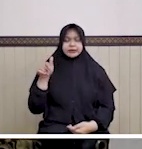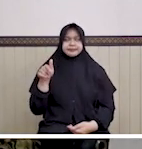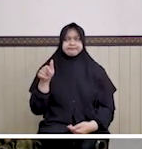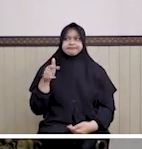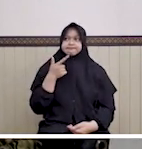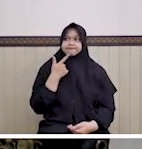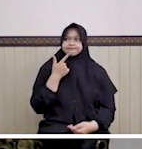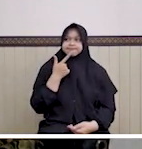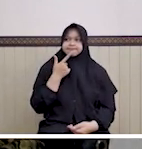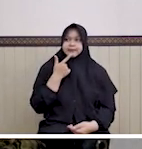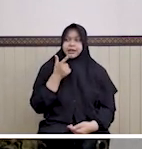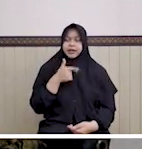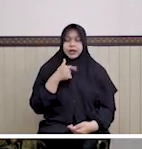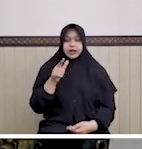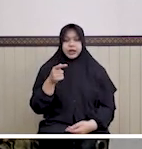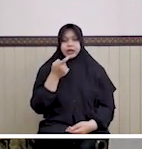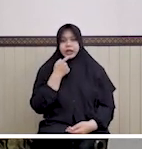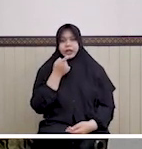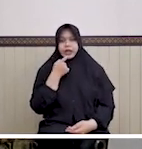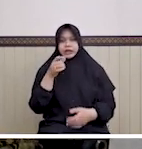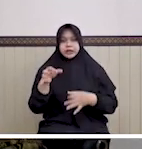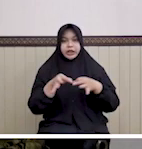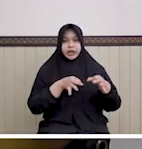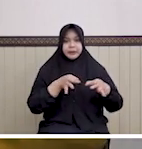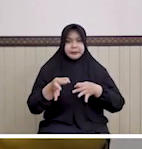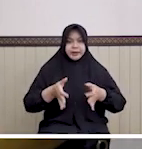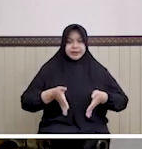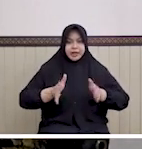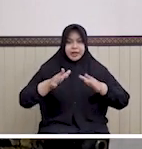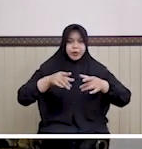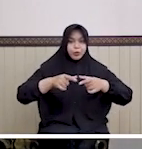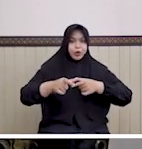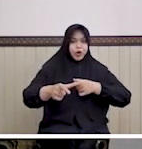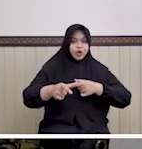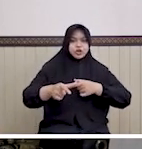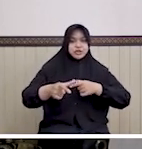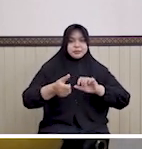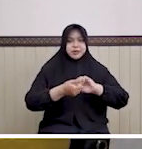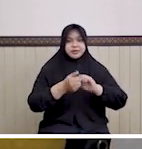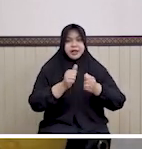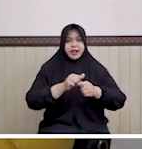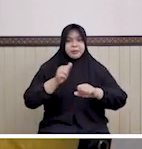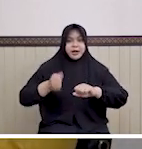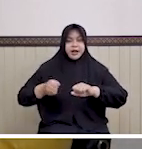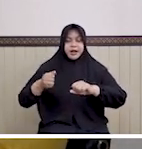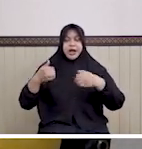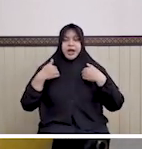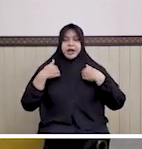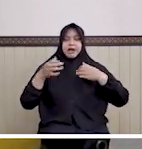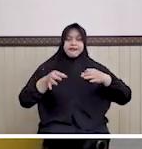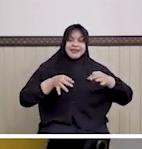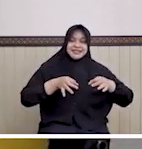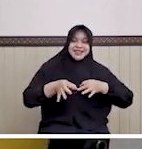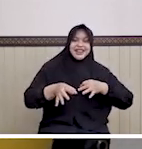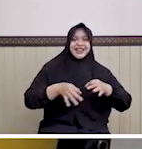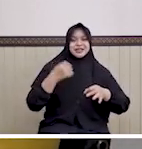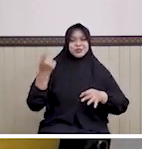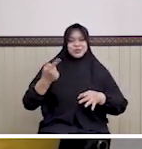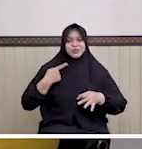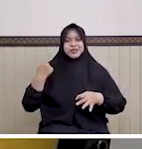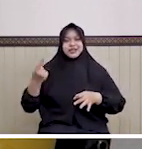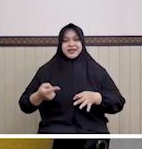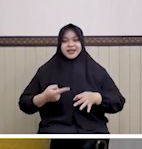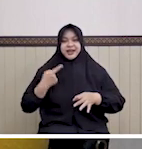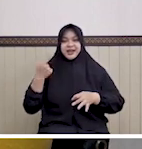eh soal sarana pradhan prasmanan dalam proses perkara peradilan ini juga ada fasilitas publiknya